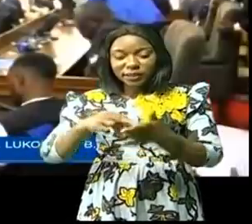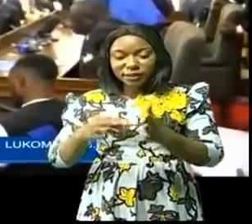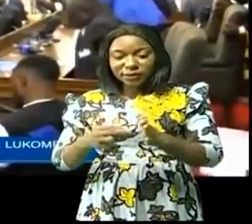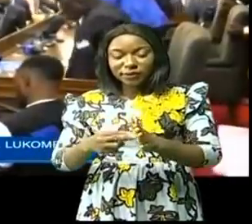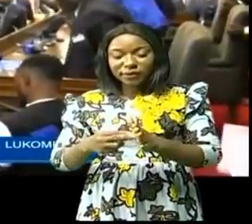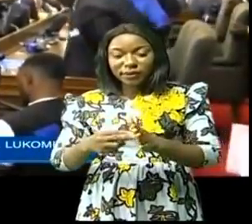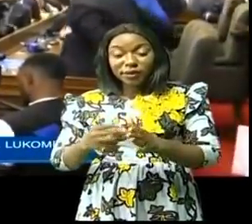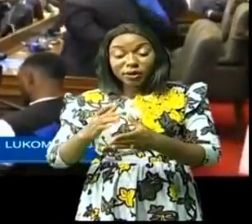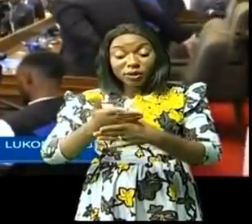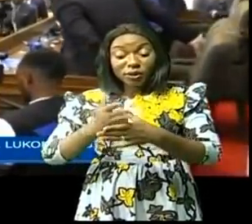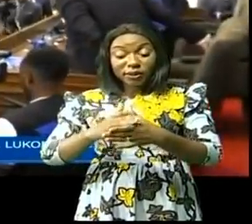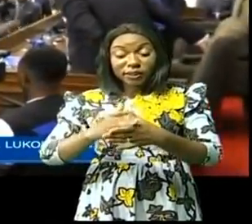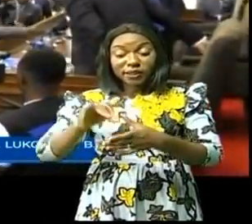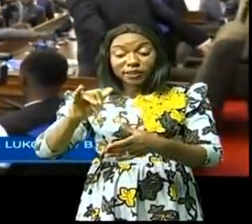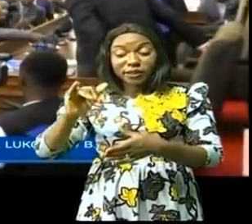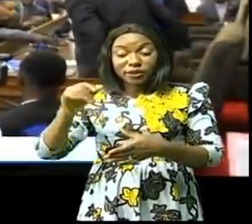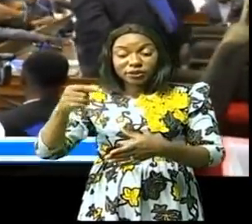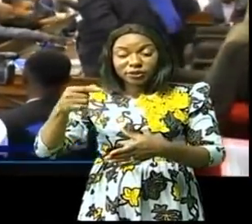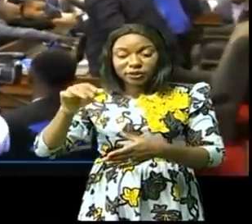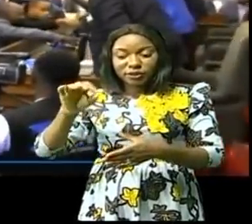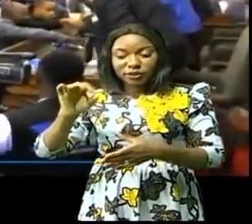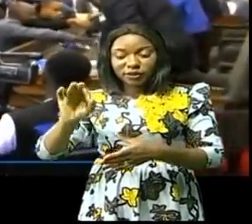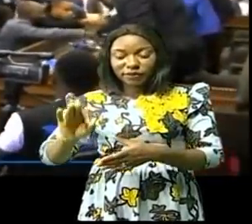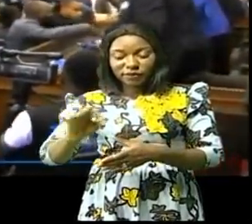scellé entre l'IGF et l'INAF.